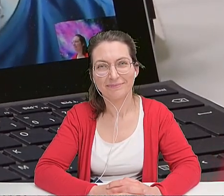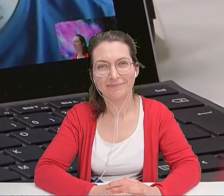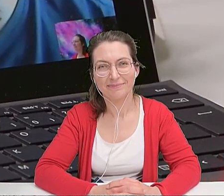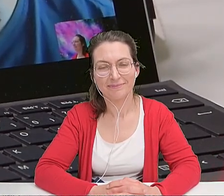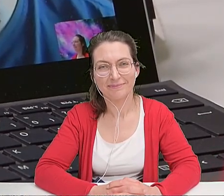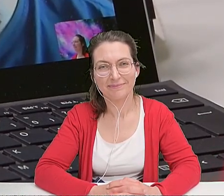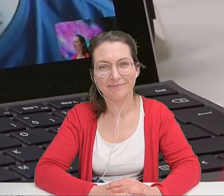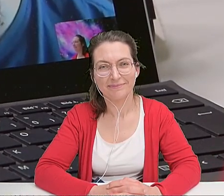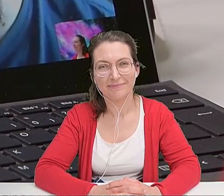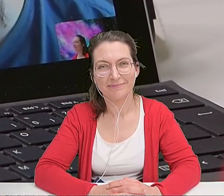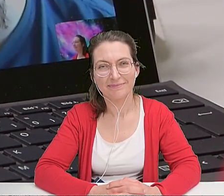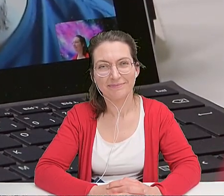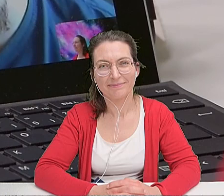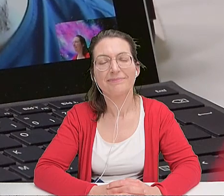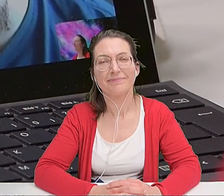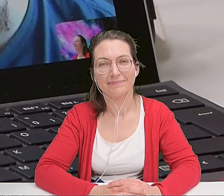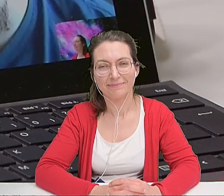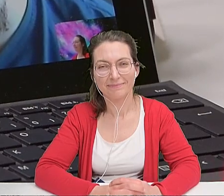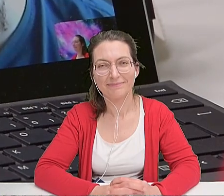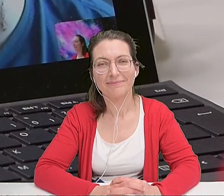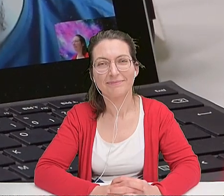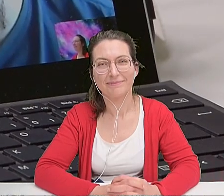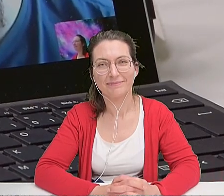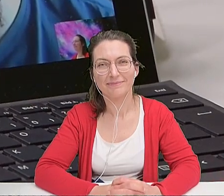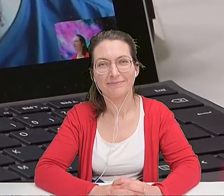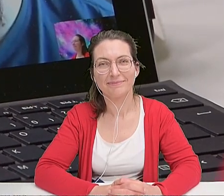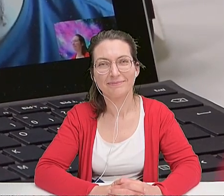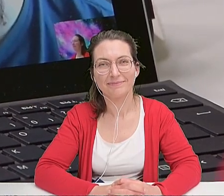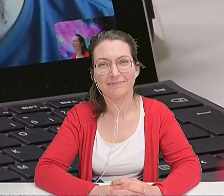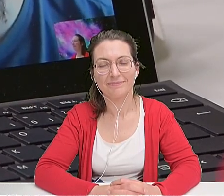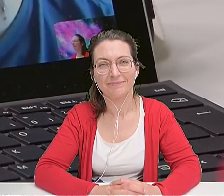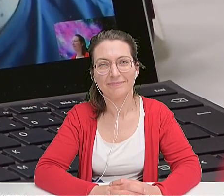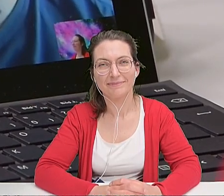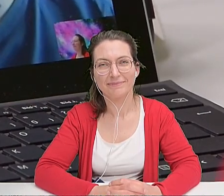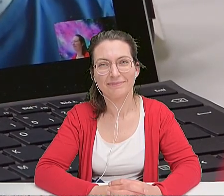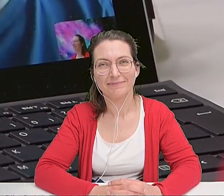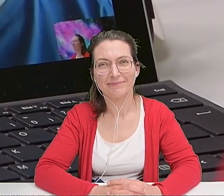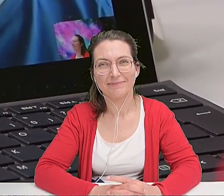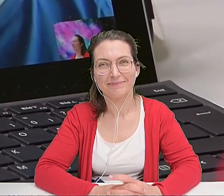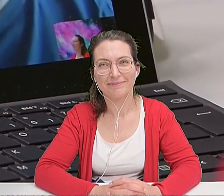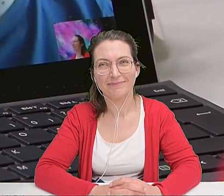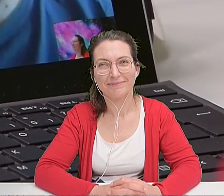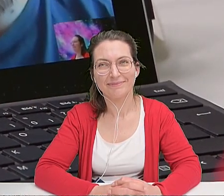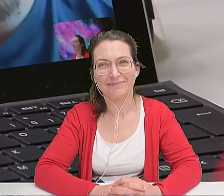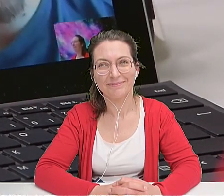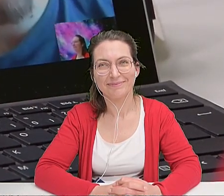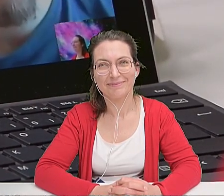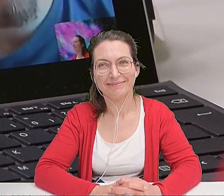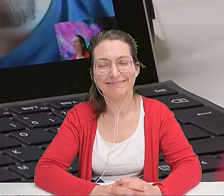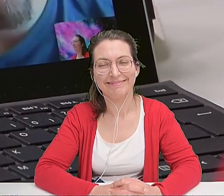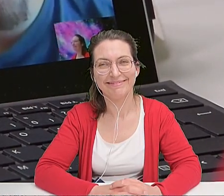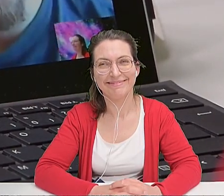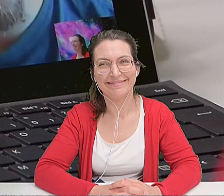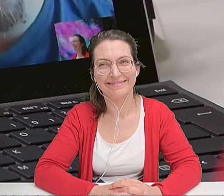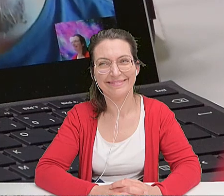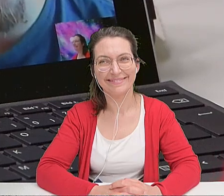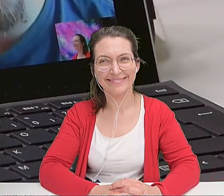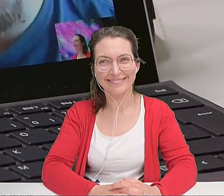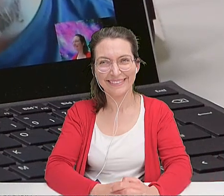haltet euren Kopf fit, haltet auch euren Körper natürlich auch fit, obwohl die Möglichkeiten dazu ja auch nur leider sehr begrenzt häufig